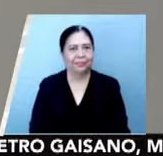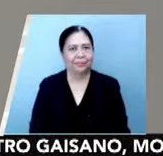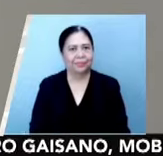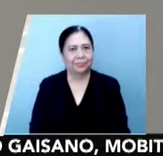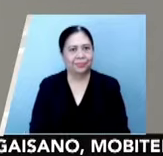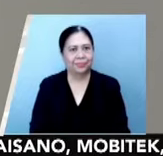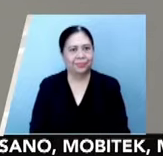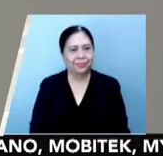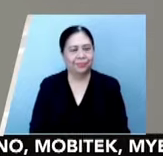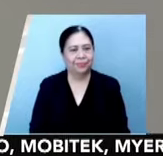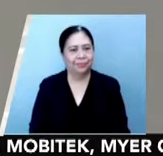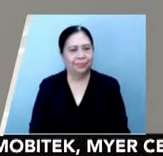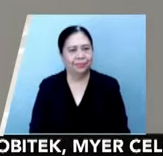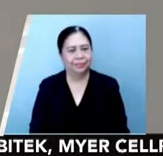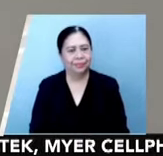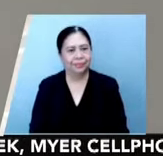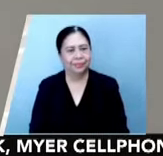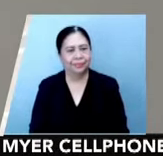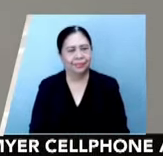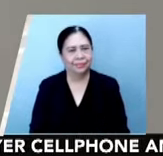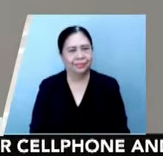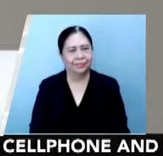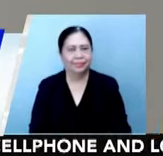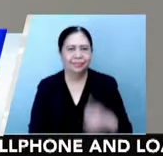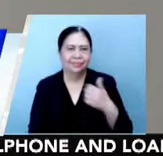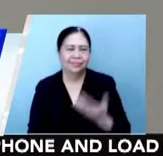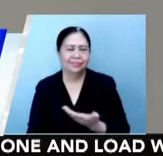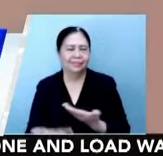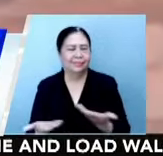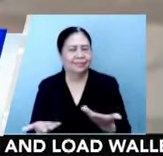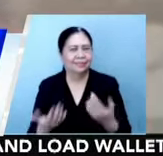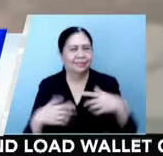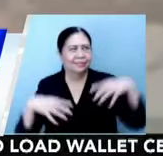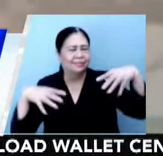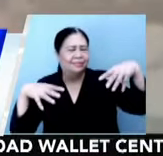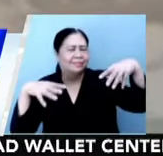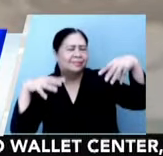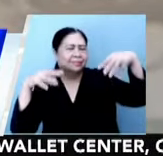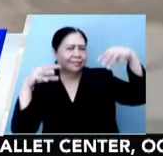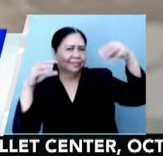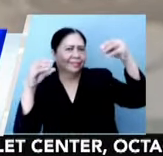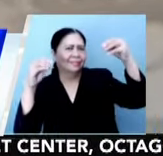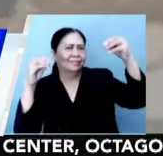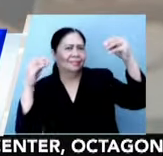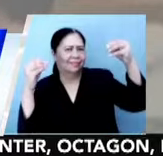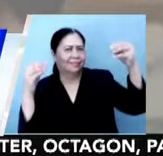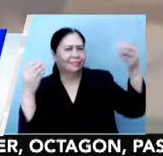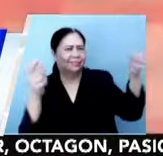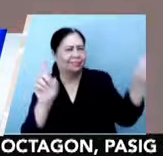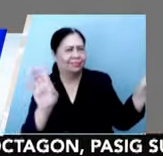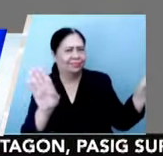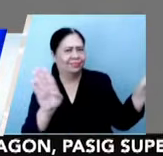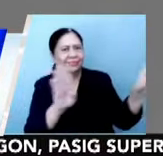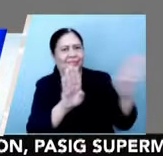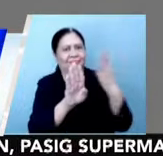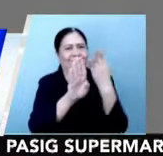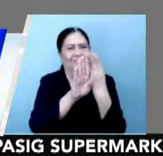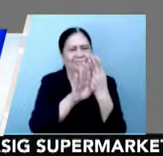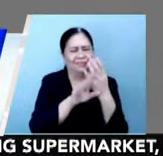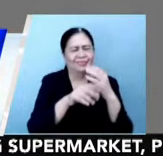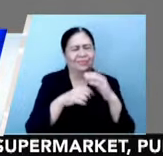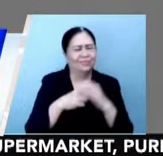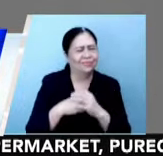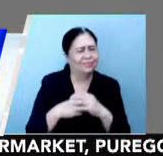So baby, let's just turn down the lights and close the door.